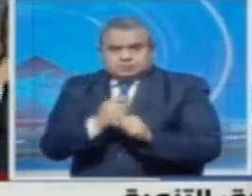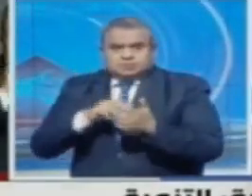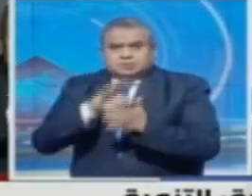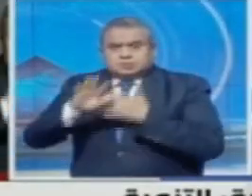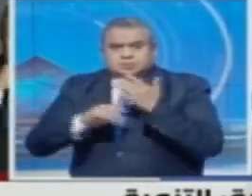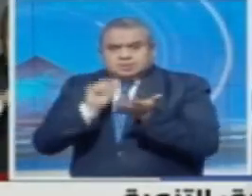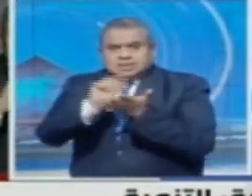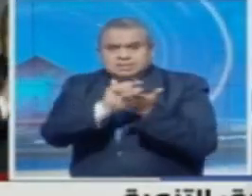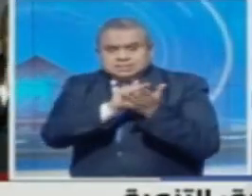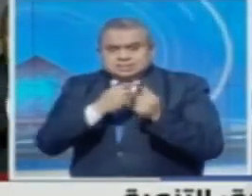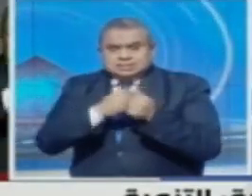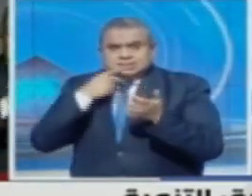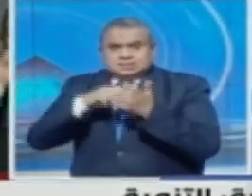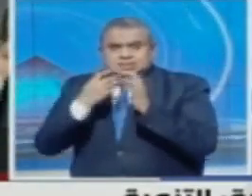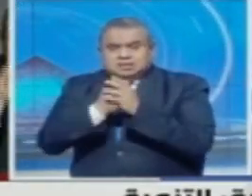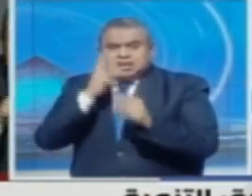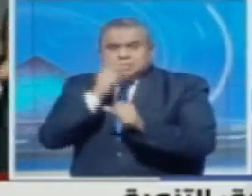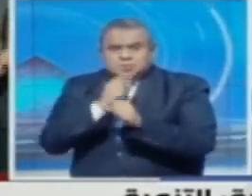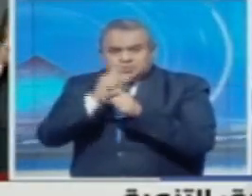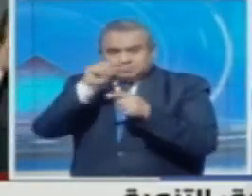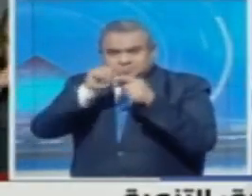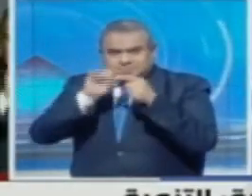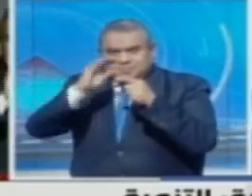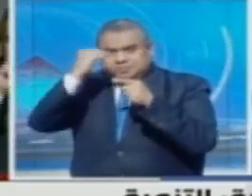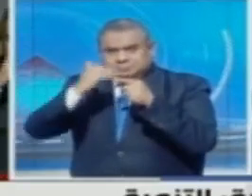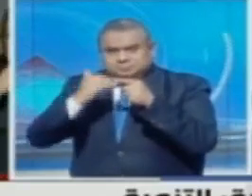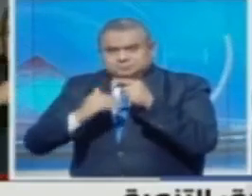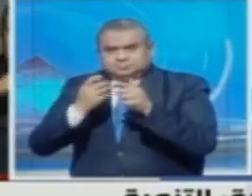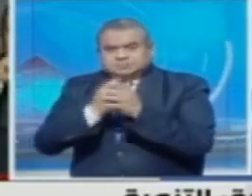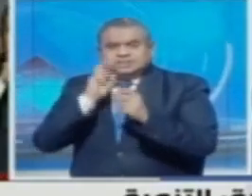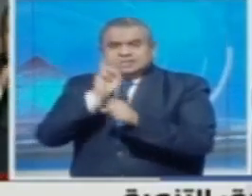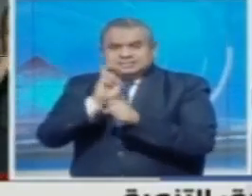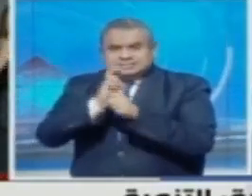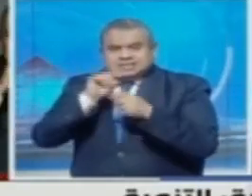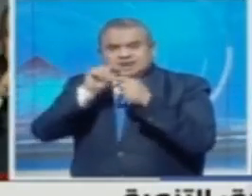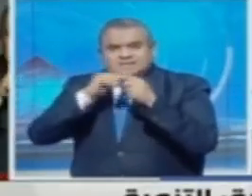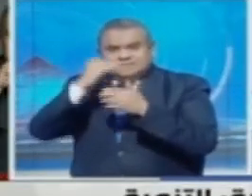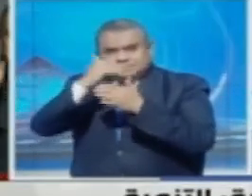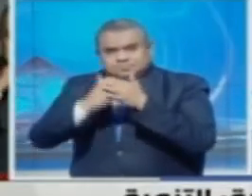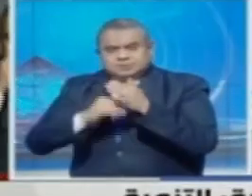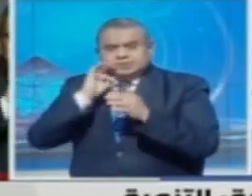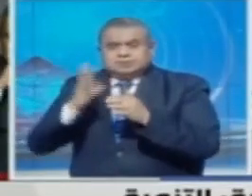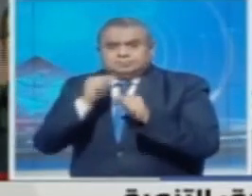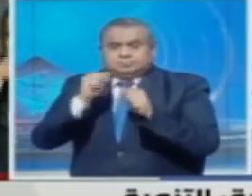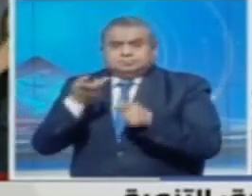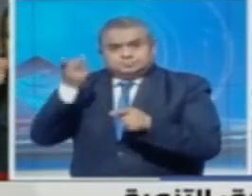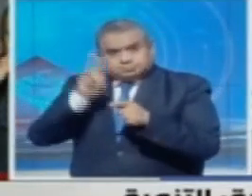الدول المنخفضة ومتوسطة الدخل، فضلا عن التوسع في مبادلة الديون من أجل الطبيعة.